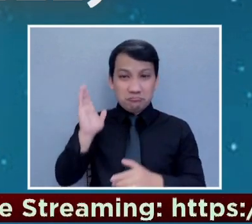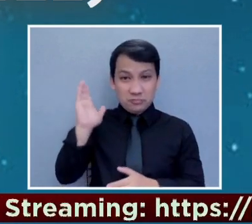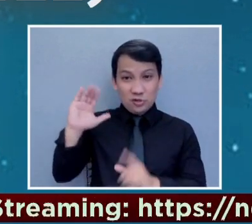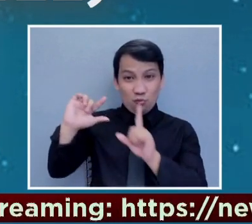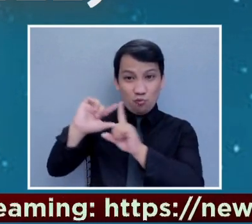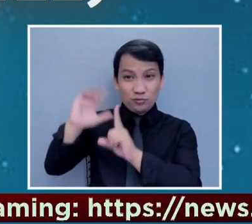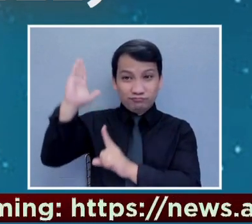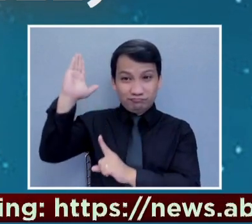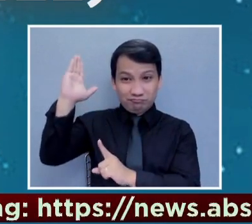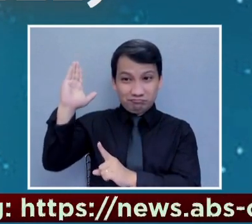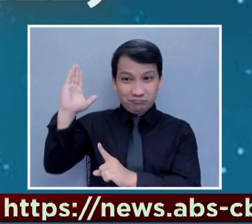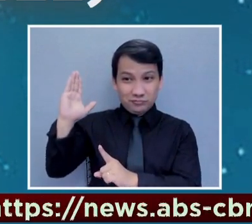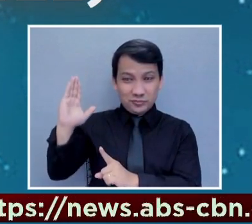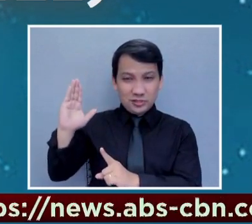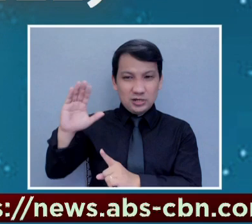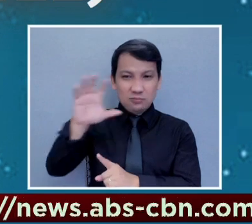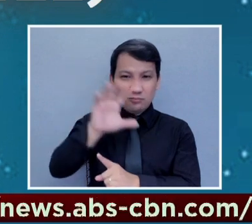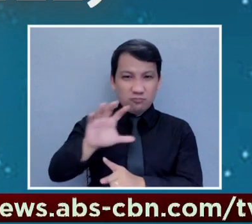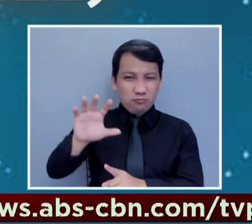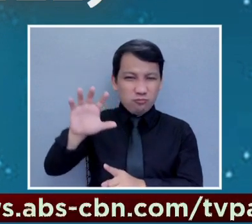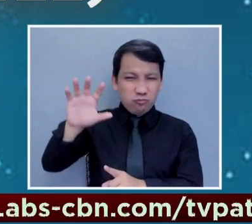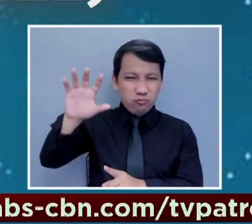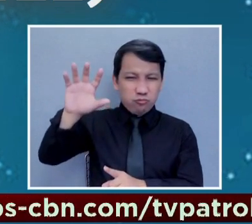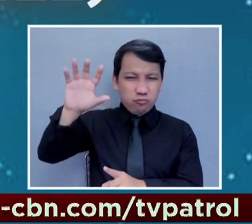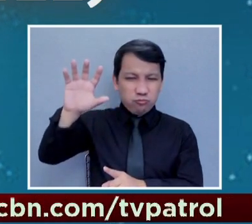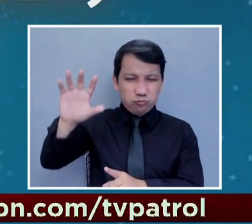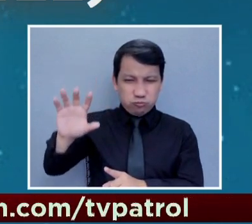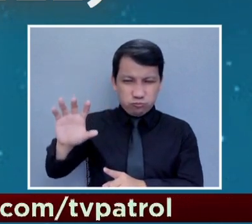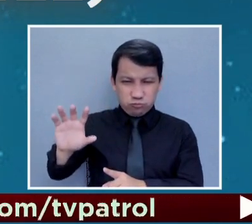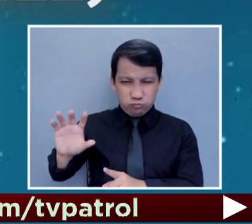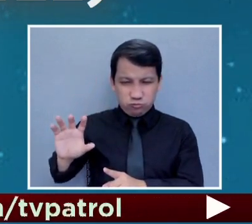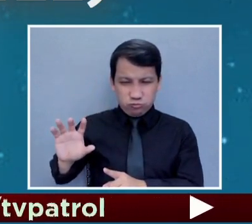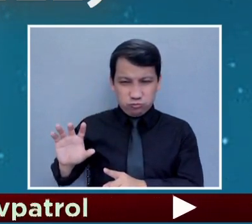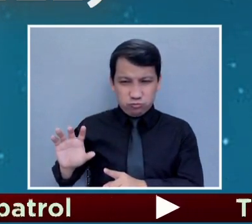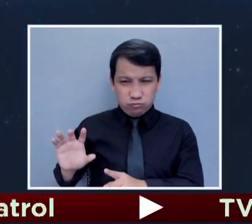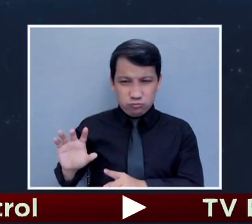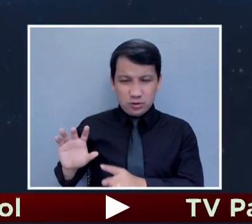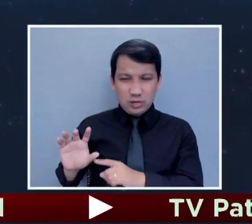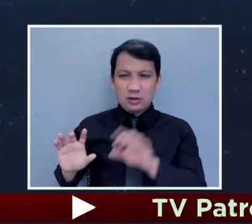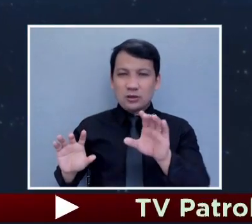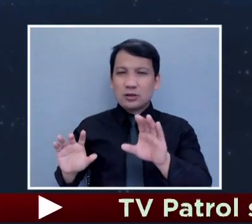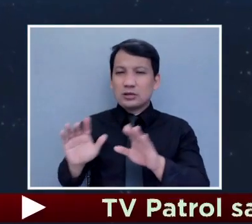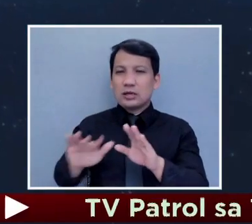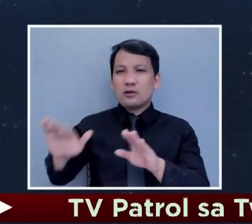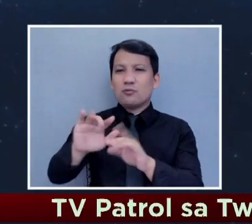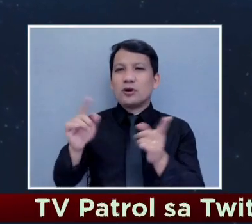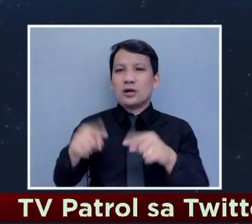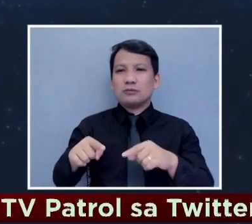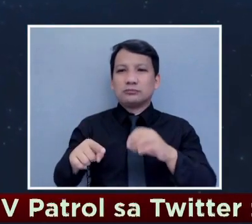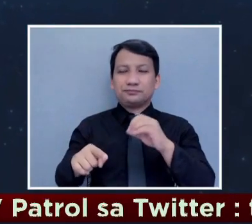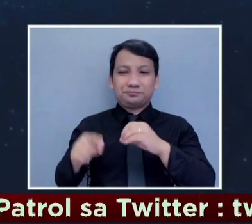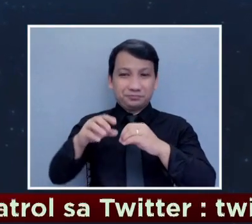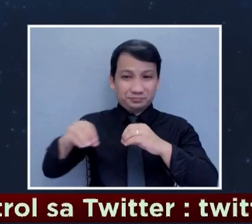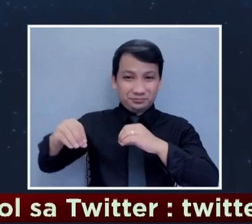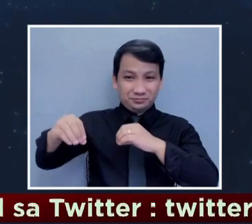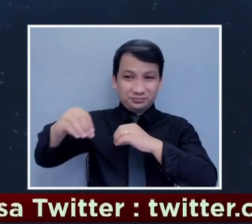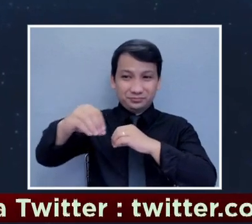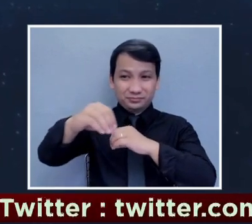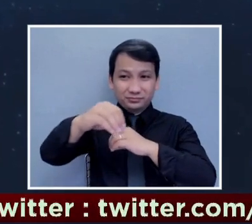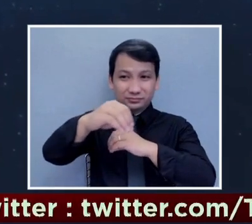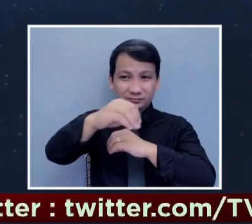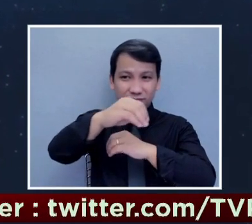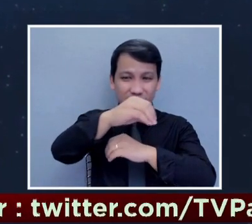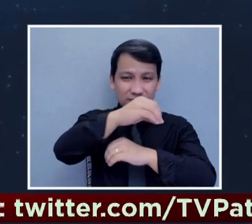ng araw ang pinakahilaga o pinakatimog nitong posisyon sa kalangitan. Nangyayari ito dahil sa pagkiling ng mundo sa kanyang